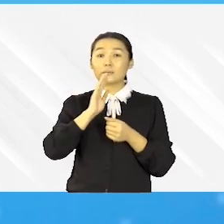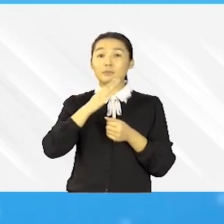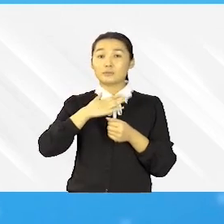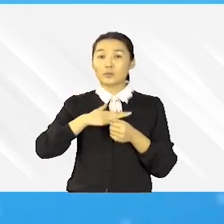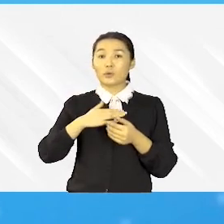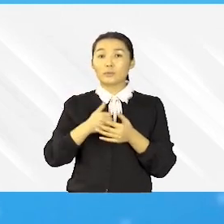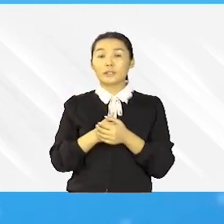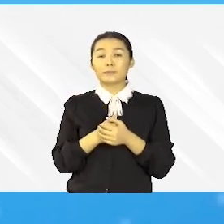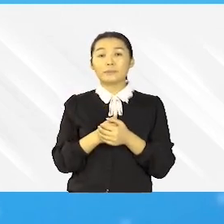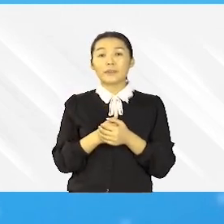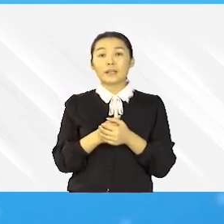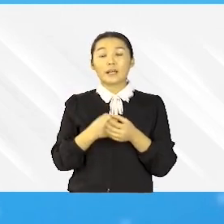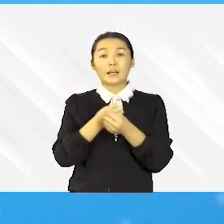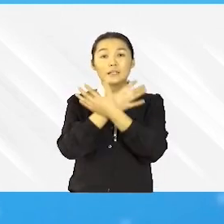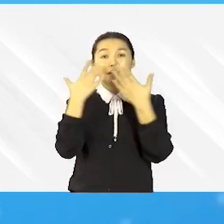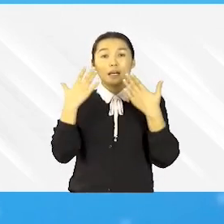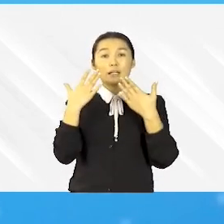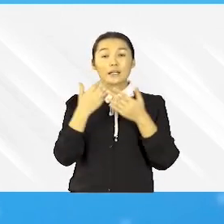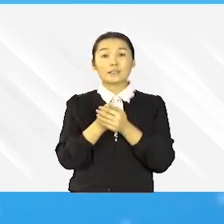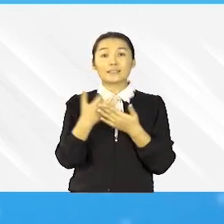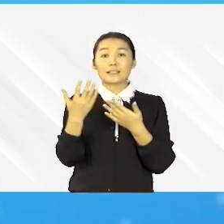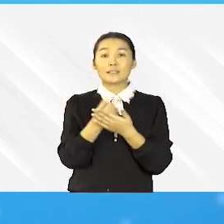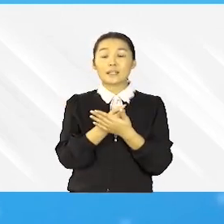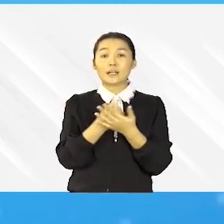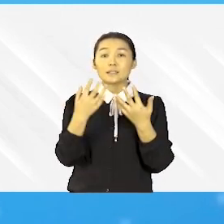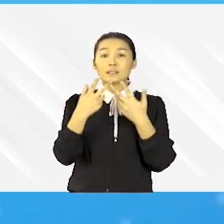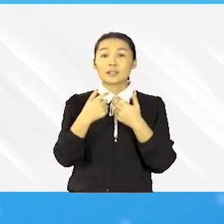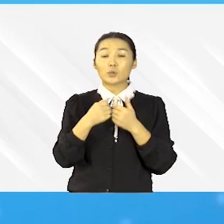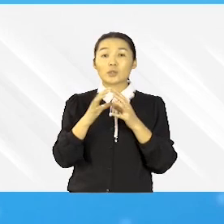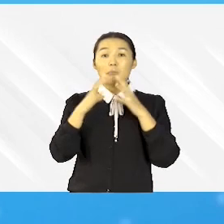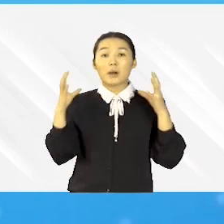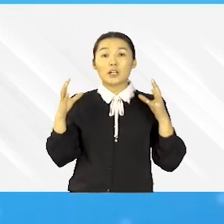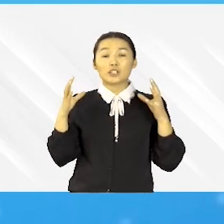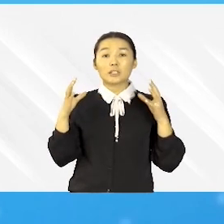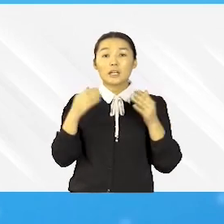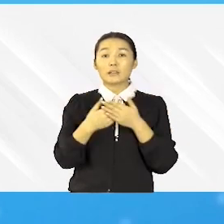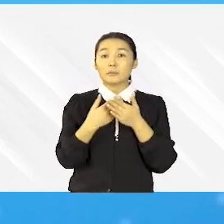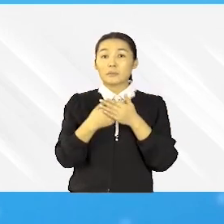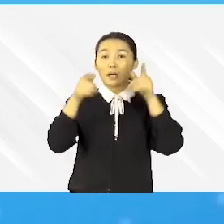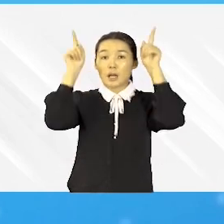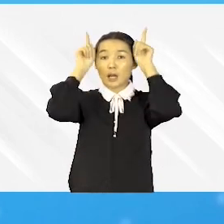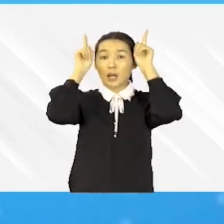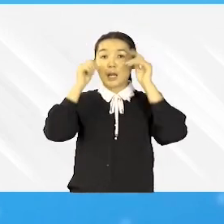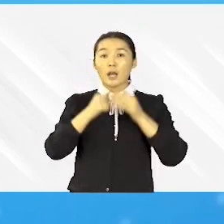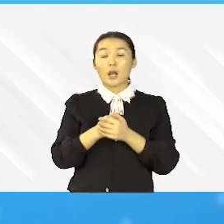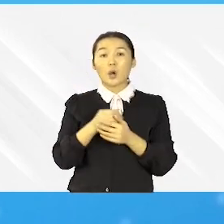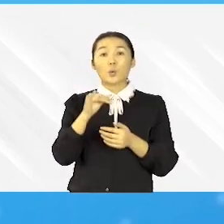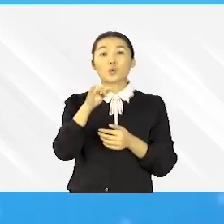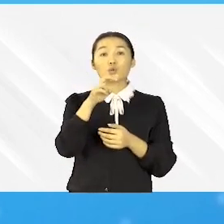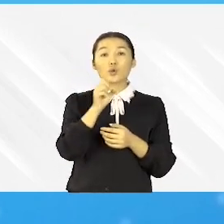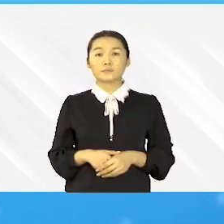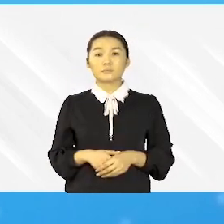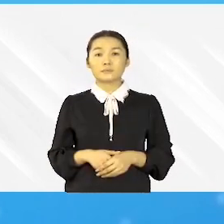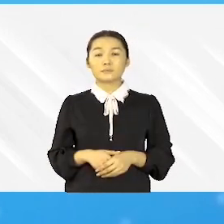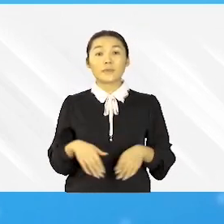Яркость и выразительность достигается за счет больших выростов, например, рога у жука оленя, мандибулы, усиков или